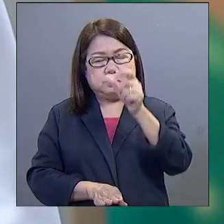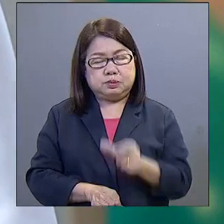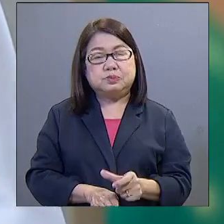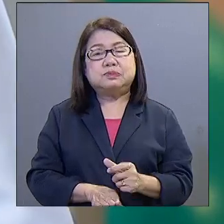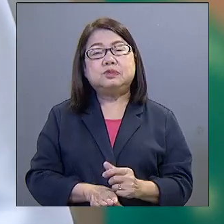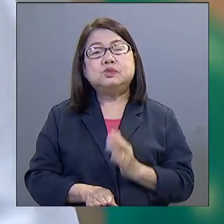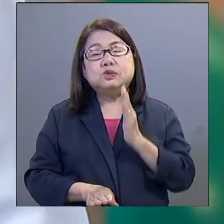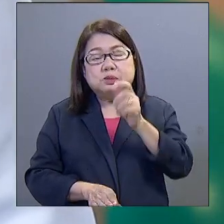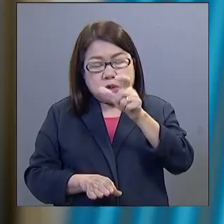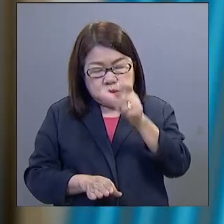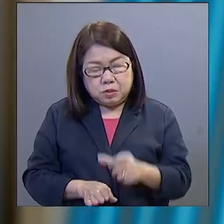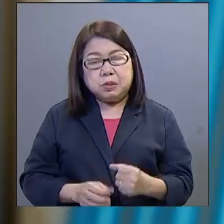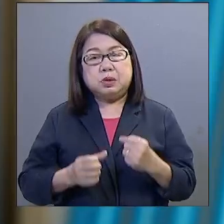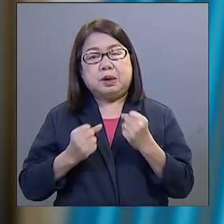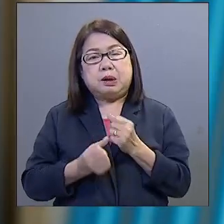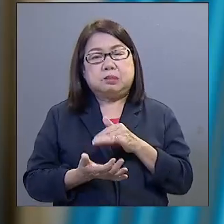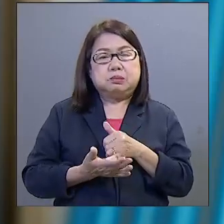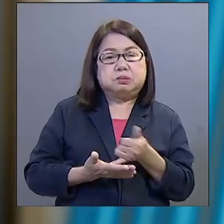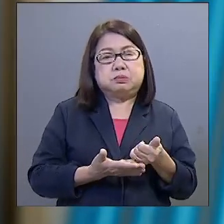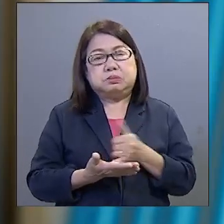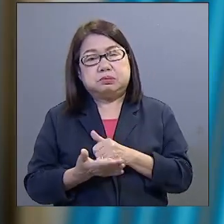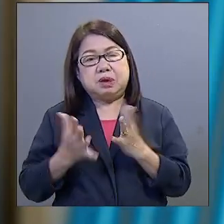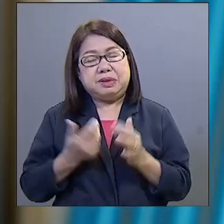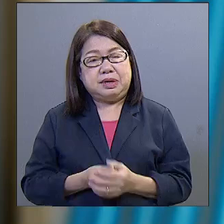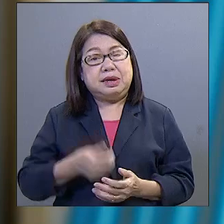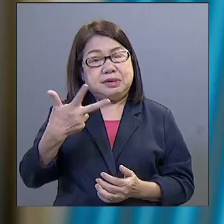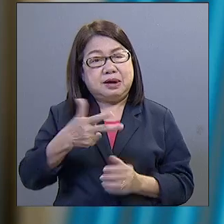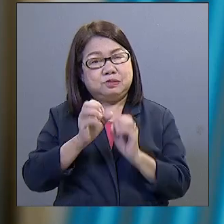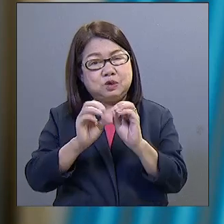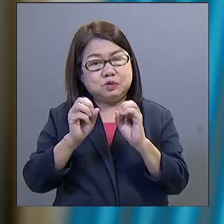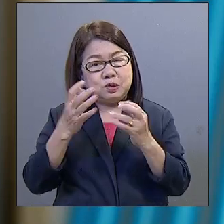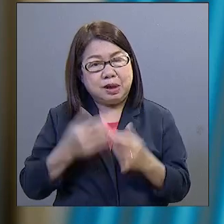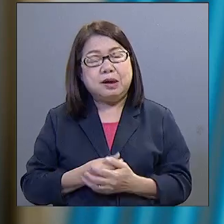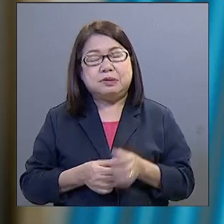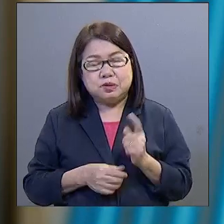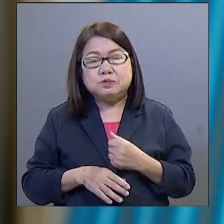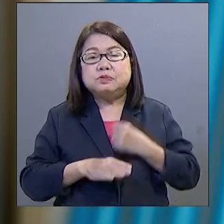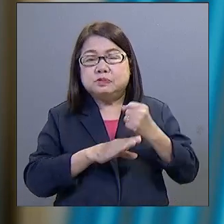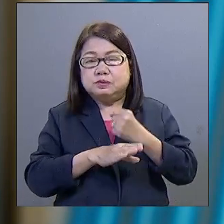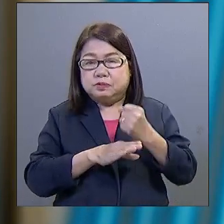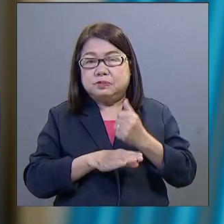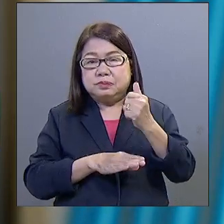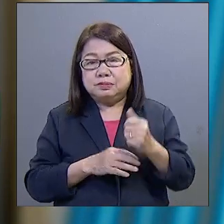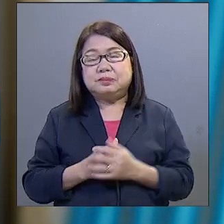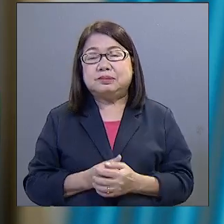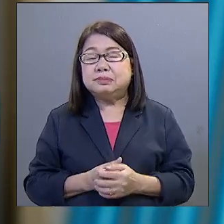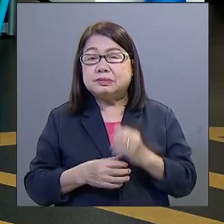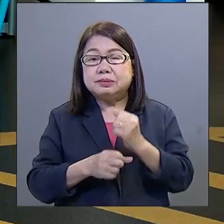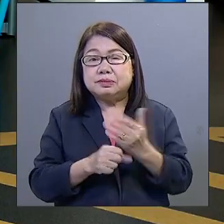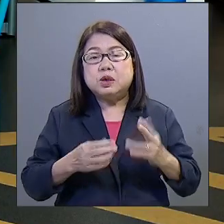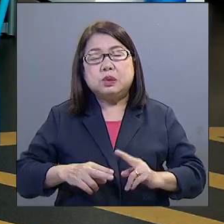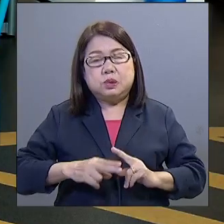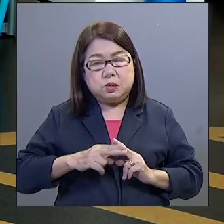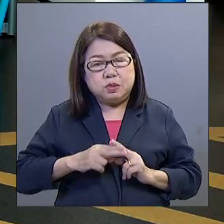พิ่มขึ้นการทรงตัวดีขึ้น เพราะฉะนั้น3ท่าเมื่อสักครู่นี้เนี่ยนอกจากจะใช้ทดสอบได้แล้วก็ยังสามารถใช้ในการฝึก